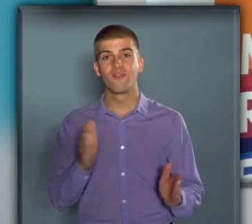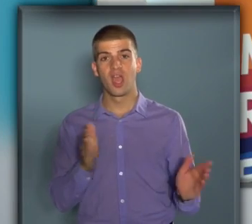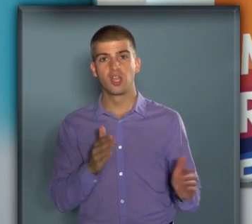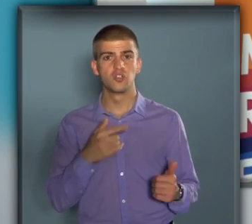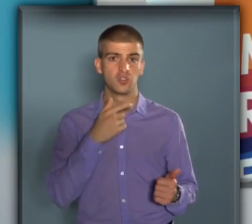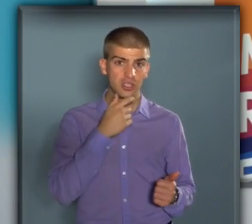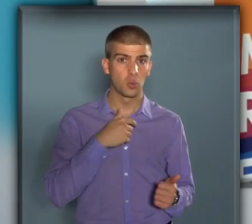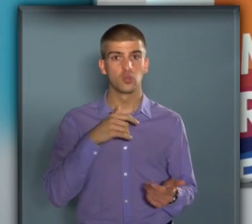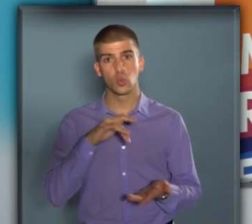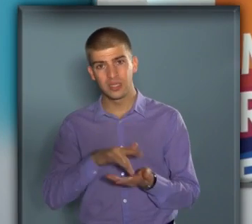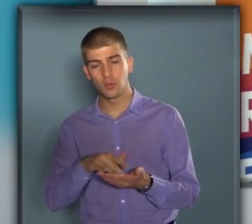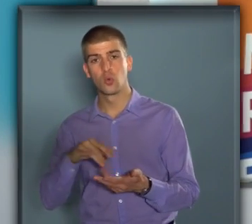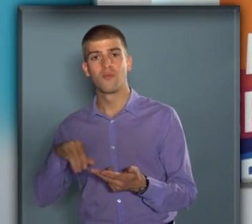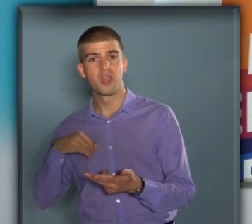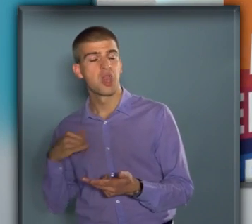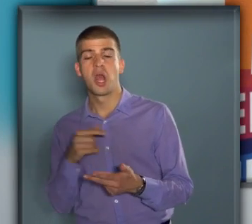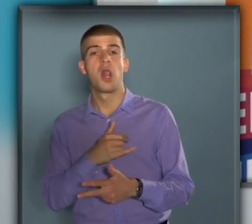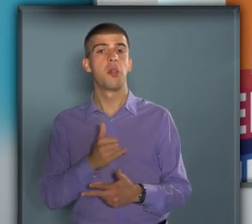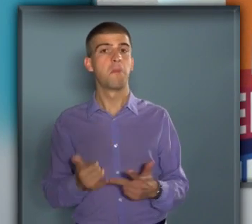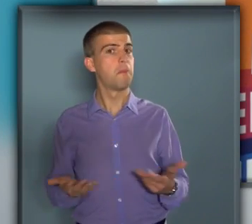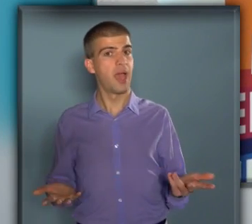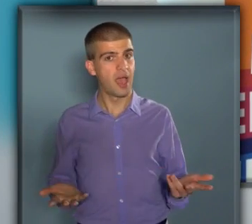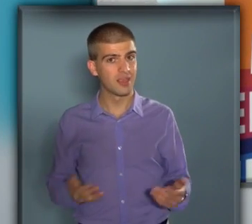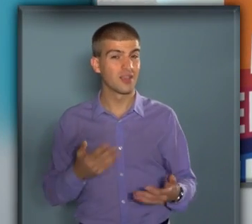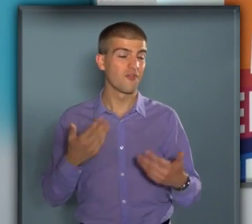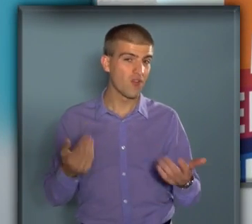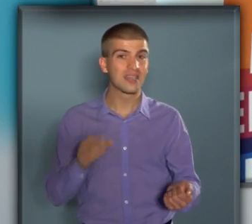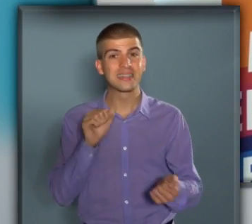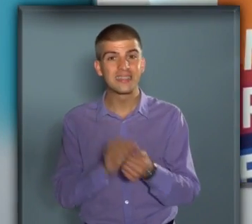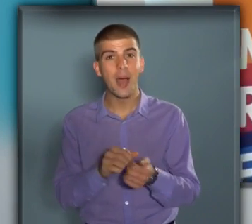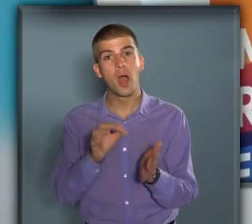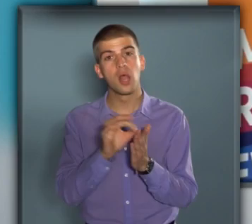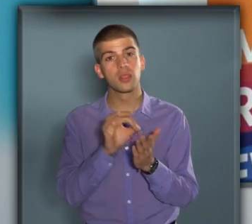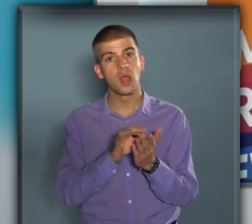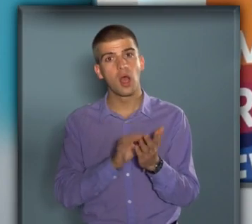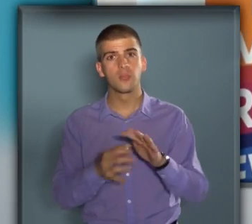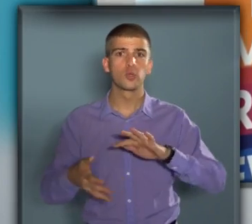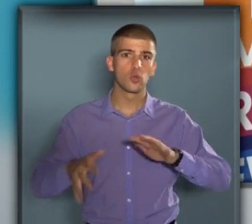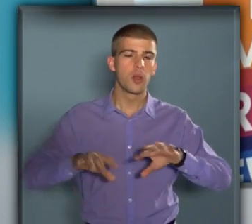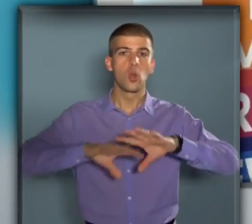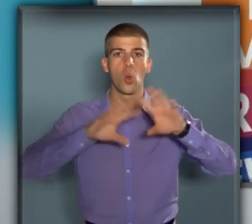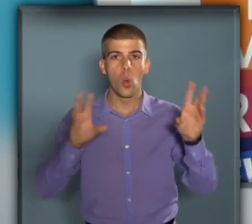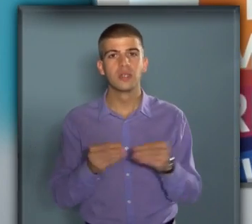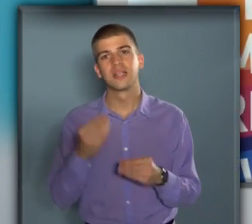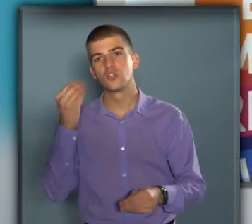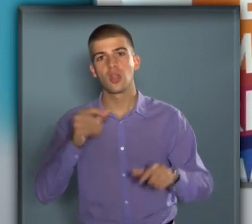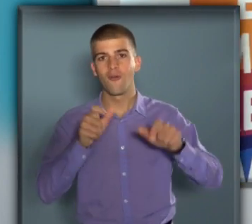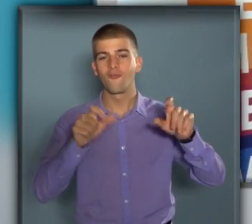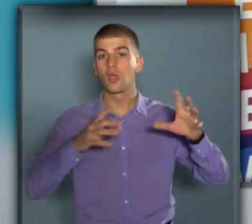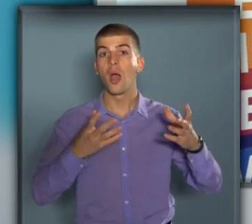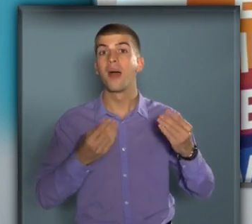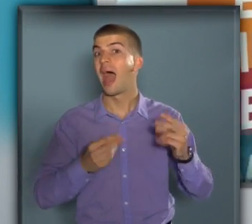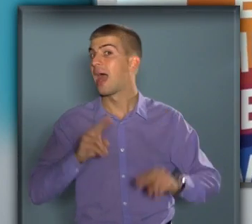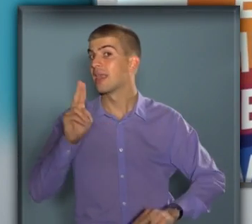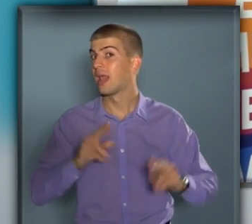Beszélhetünk idősekről, középkorúakról, fiatalokról, és ha tud nekem számmal szolgálni, körülbelül az összes tanfolyamot egybevetve hányan